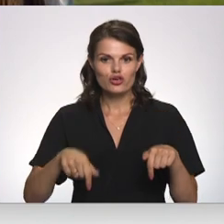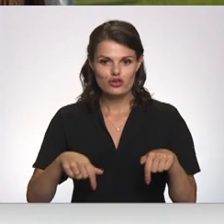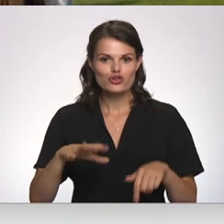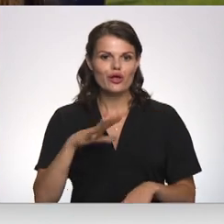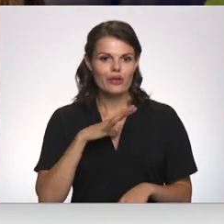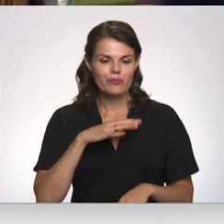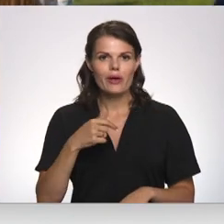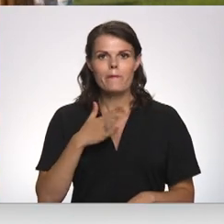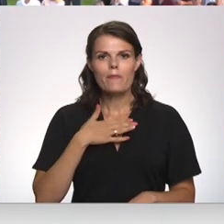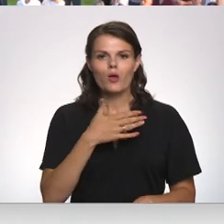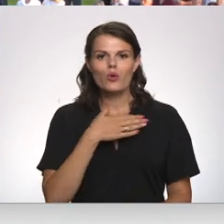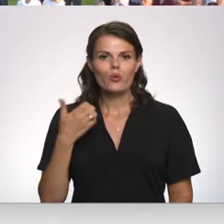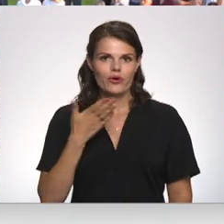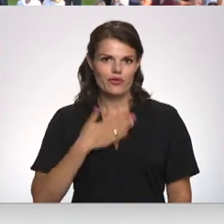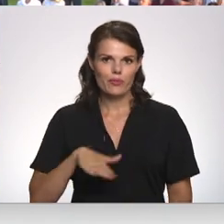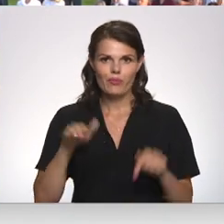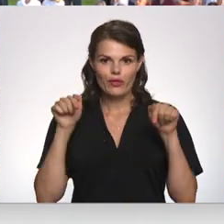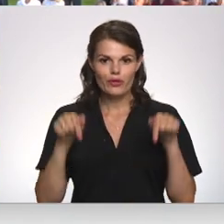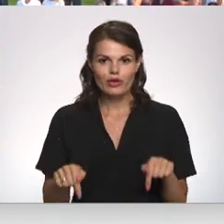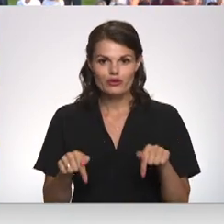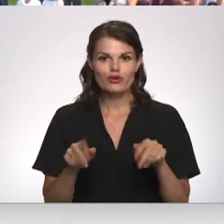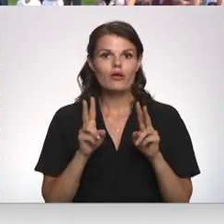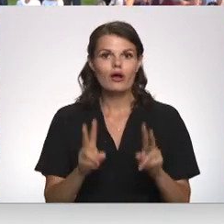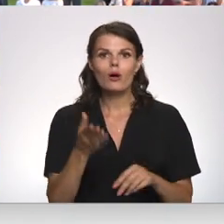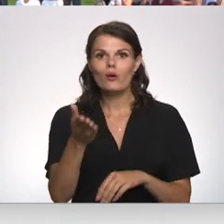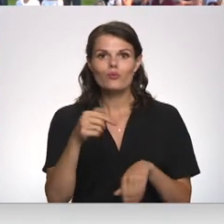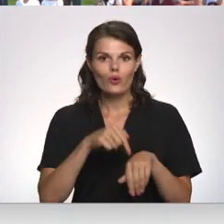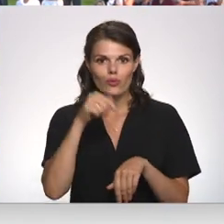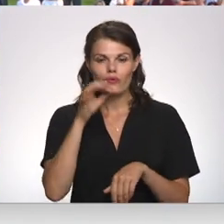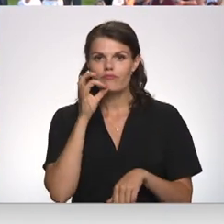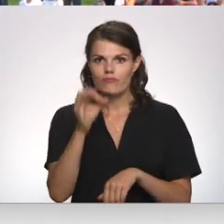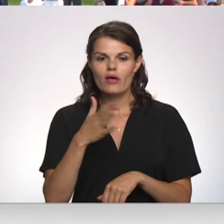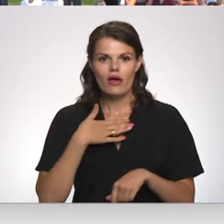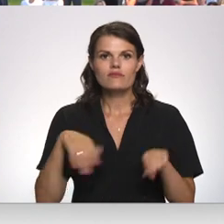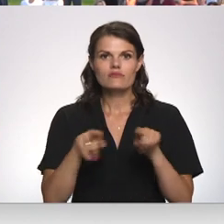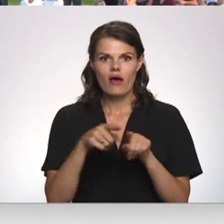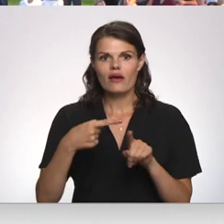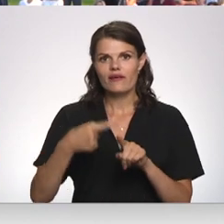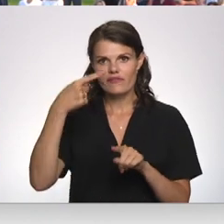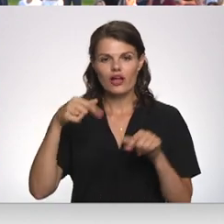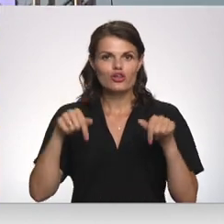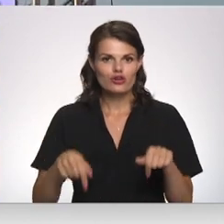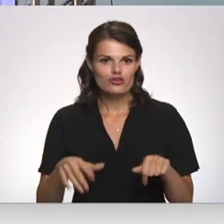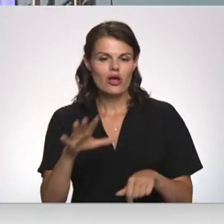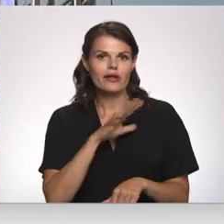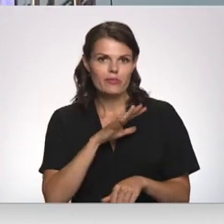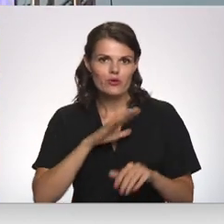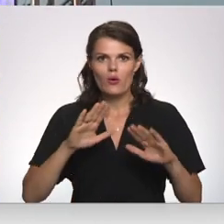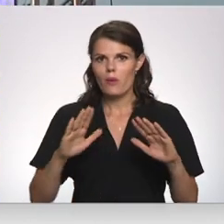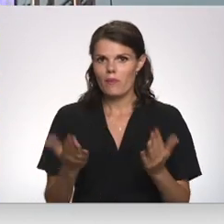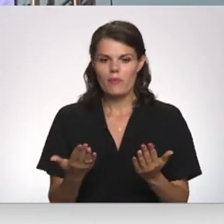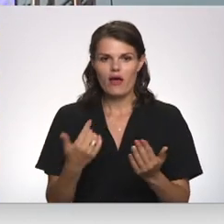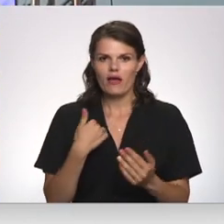ļoti patīk šeit. Kā tu jūti? Es arī vienreiz te biju, bet es netik